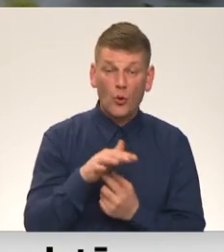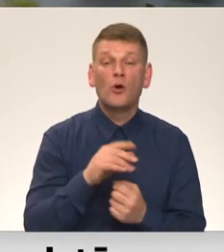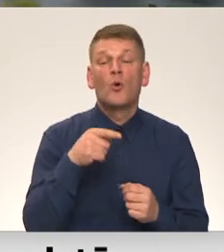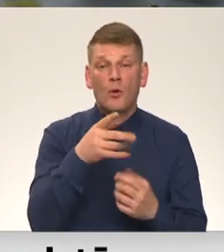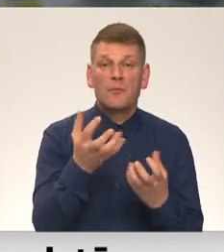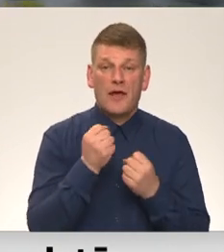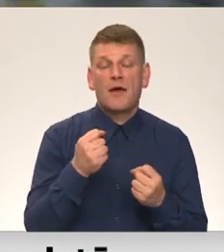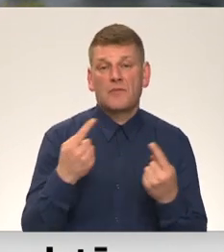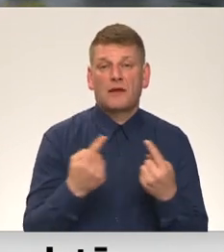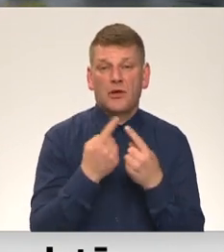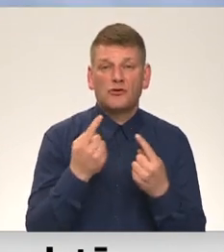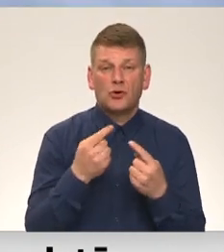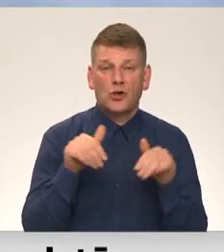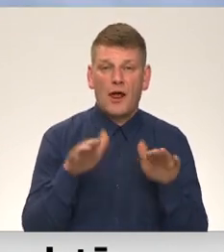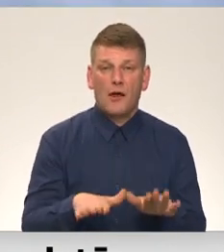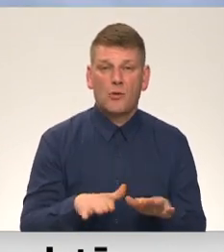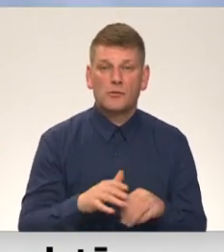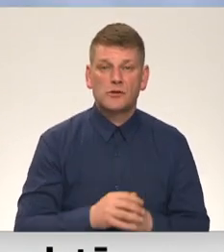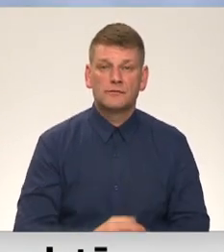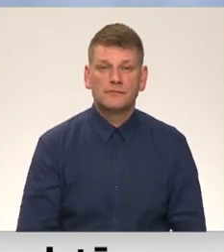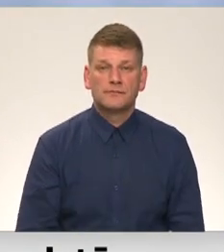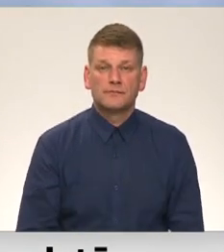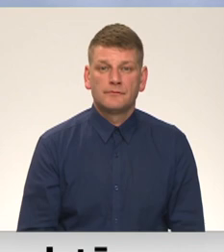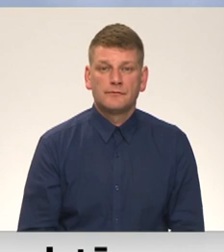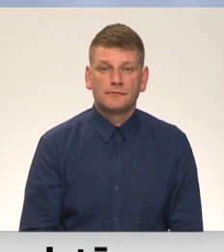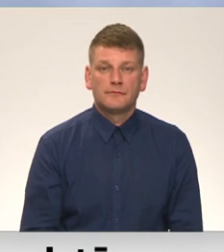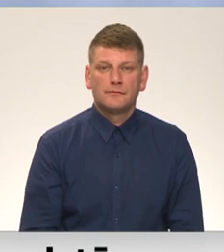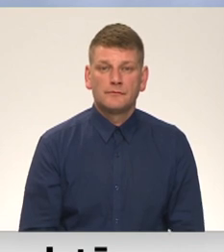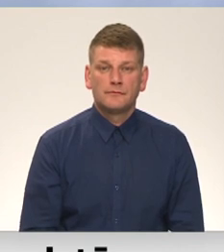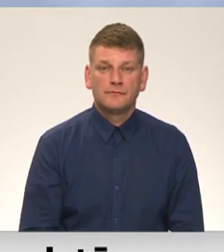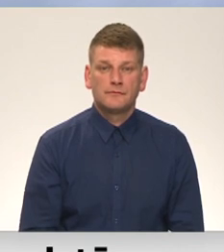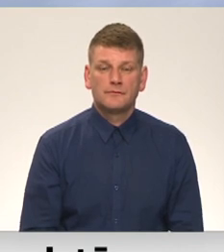pieņemt attiecīgos lēmumus. Kārlis Miksons, Ivo Žepickis, Latvijas televīzija.